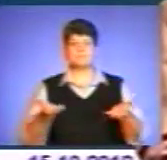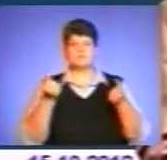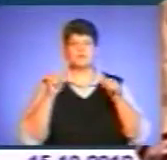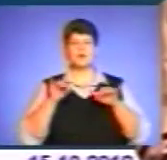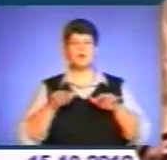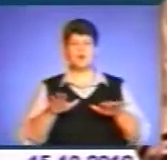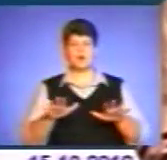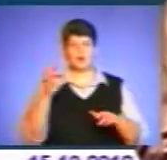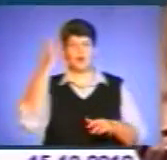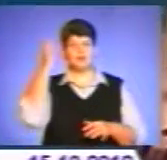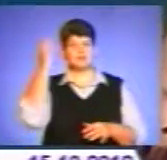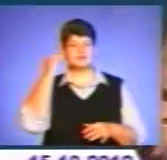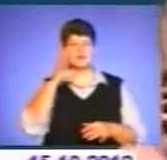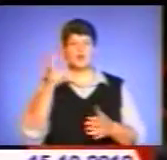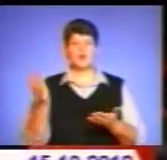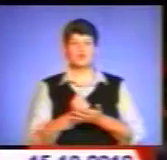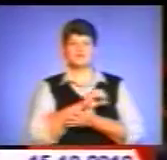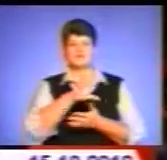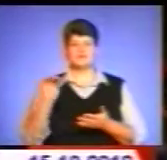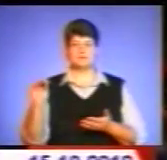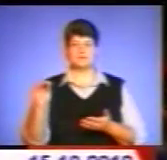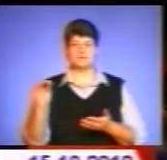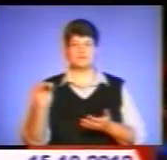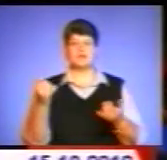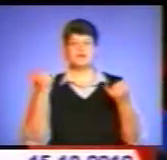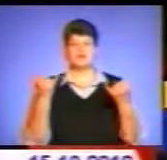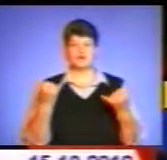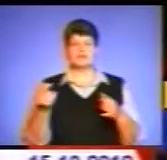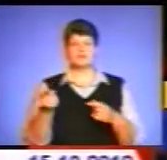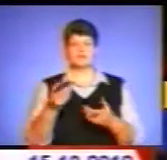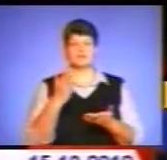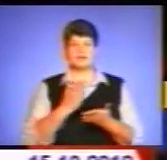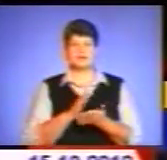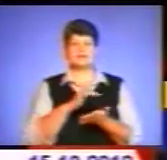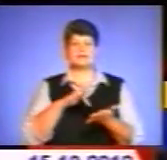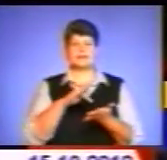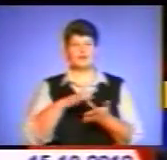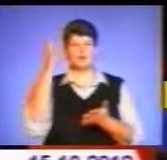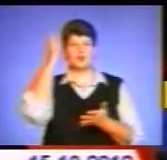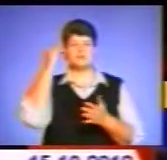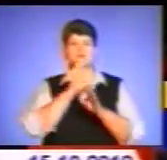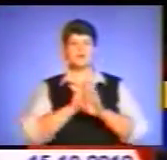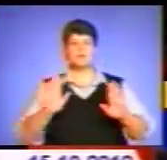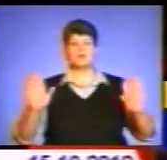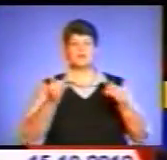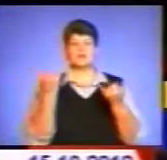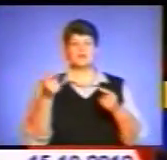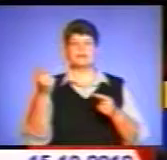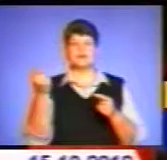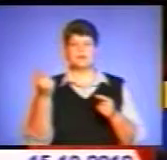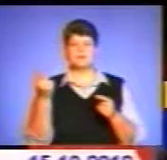руху і козацтва. Успіхів всім! Сьогодні Тернопіль став центром козацької пісні. Сьогодні Тернопіль поринув